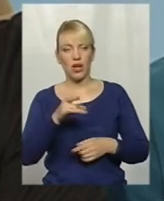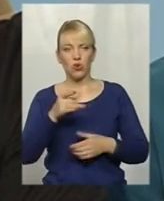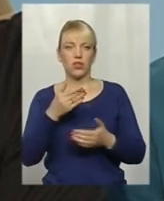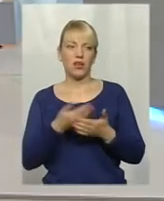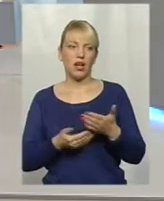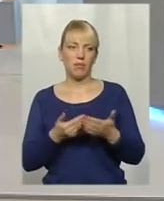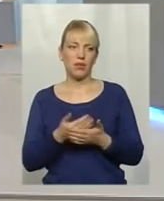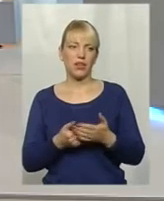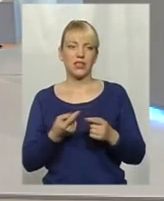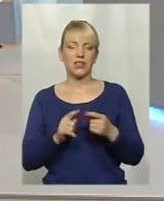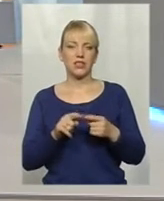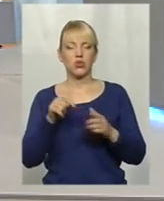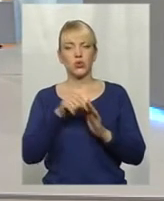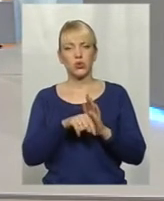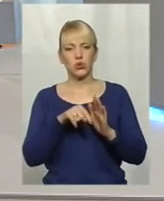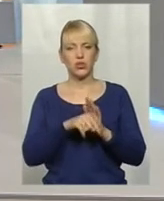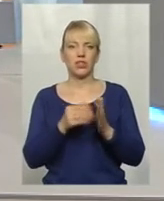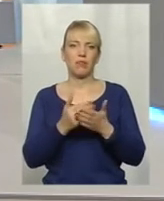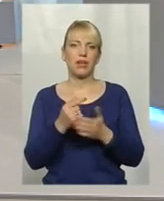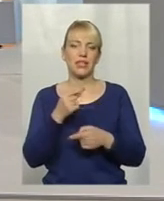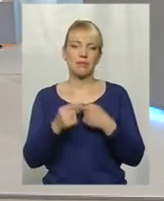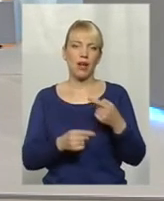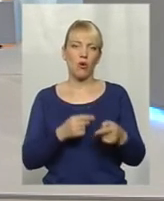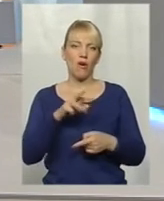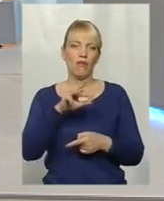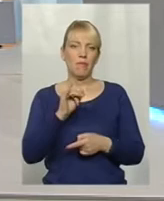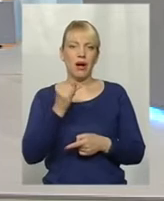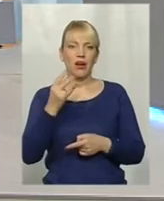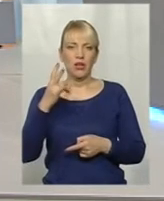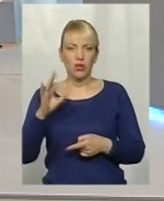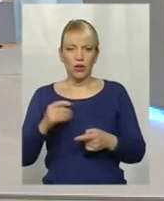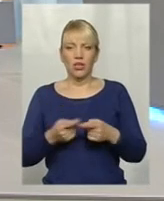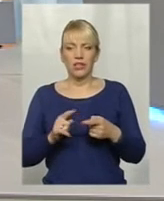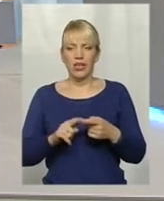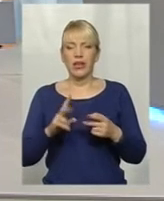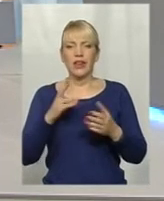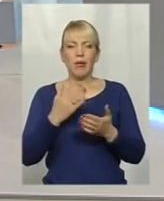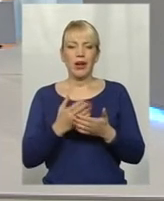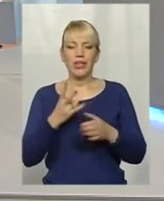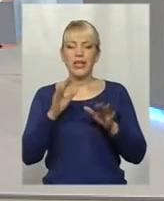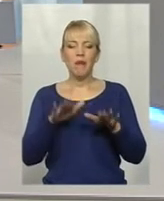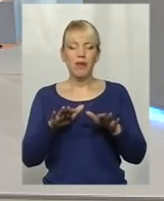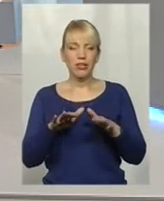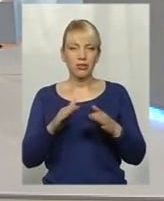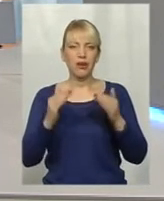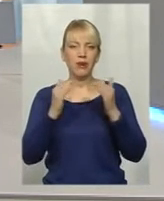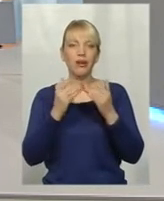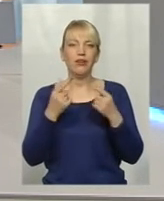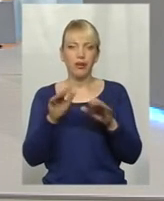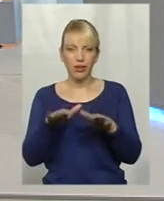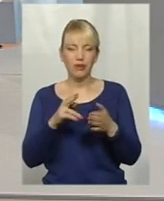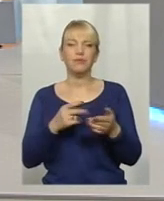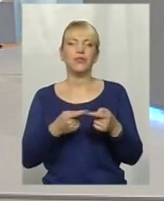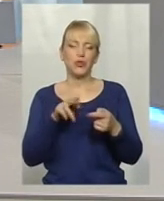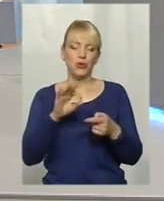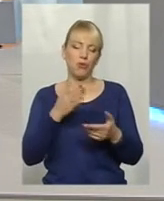Наприклад, це стосується, якщо там спадкове майно, бо розглядається за місцем розташування нерухомого майна. То ми співпрацюємо з нашими